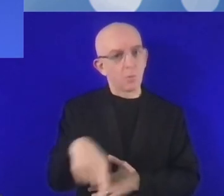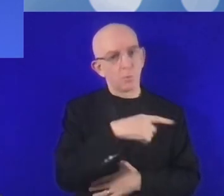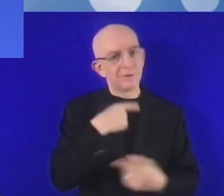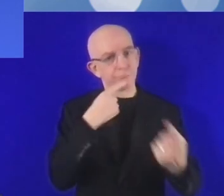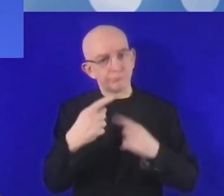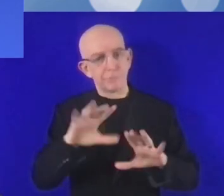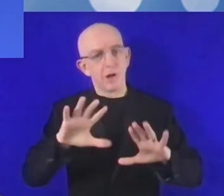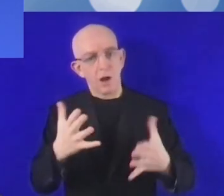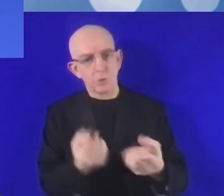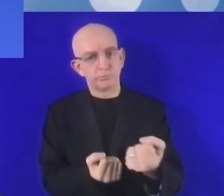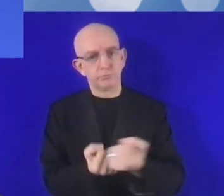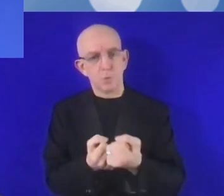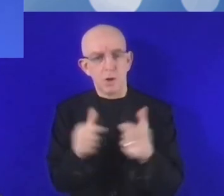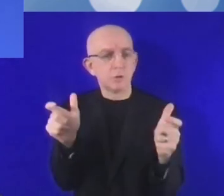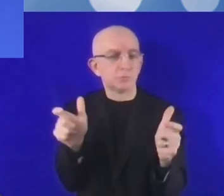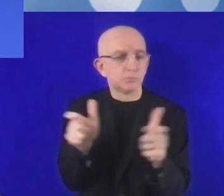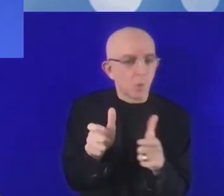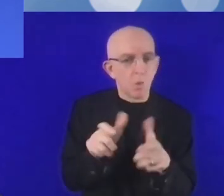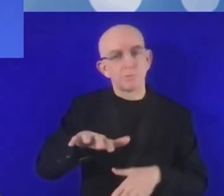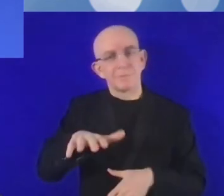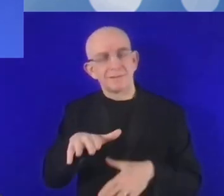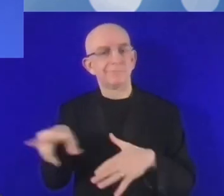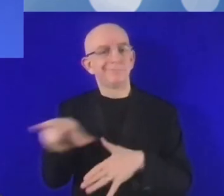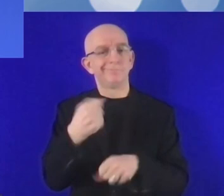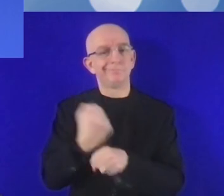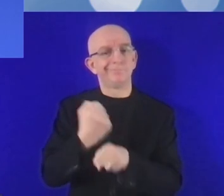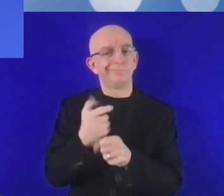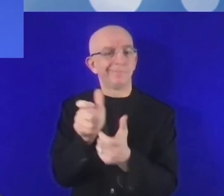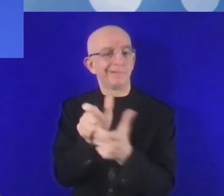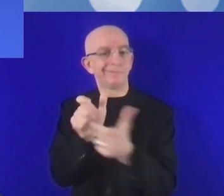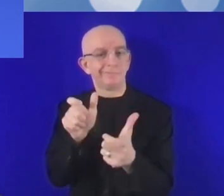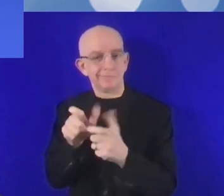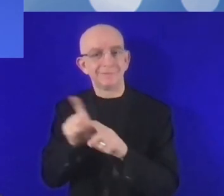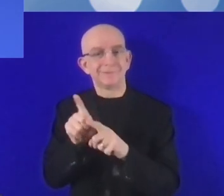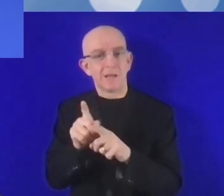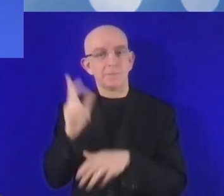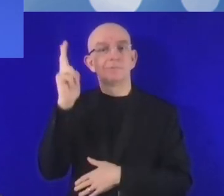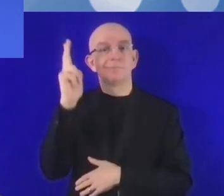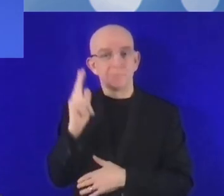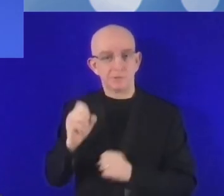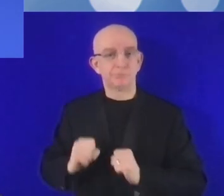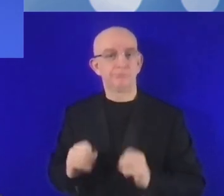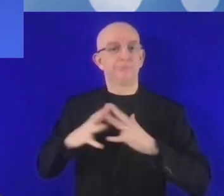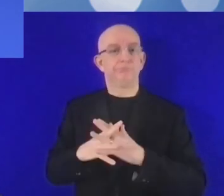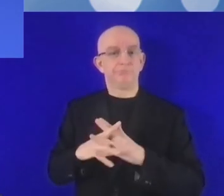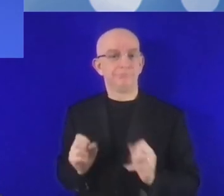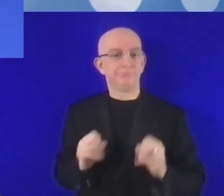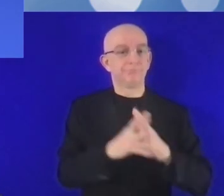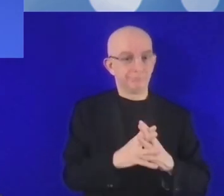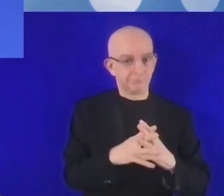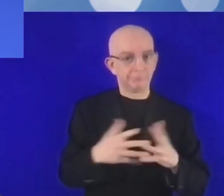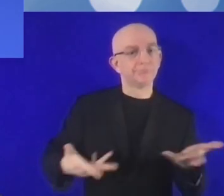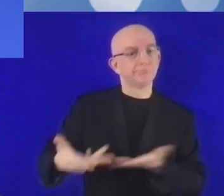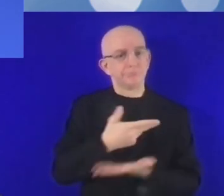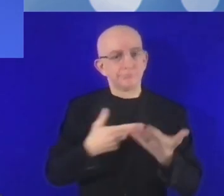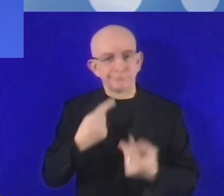新的公司能够成功的话，需要更多的投资，也是有一个新的探讨的范围，也就是